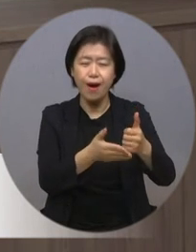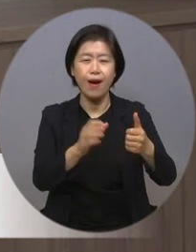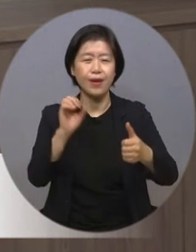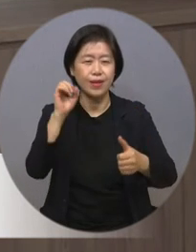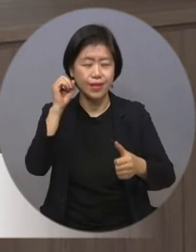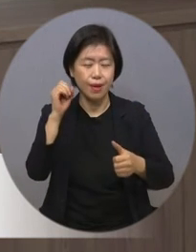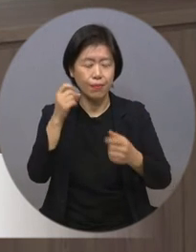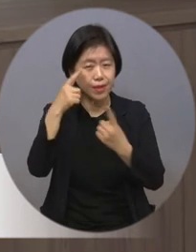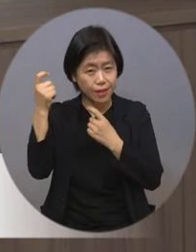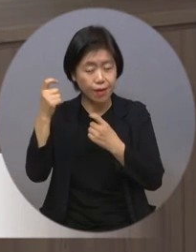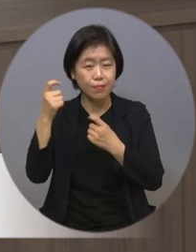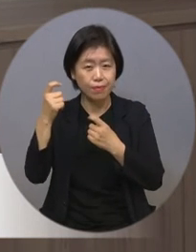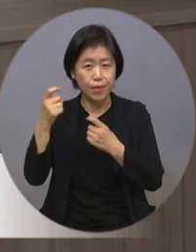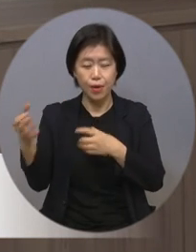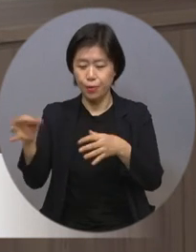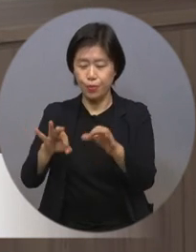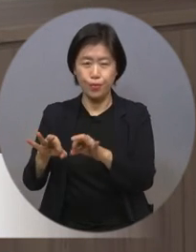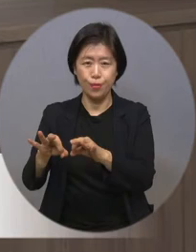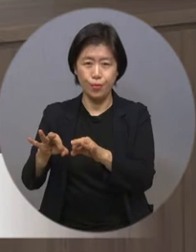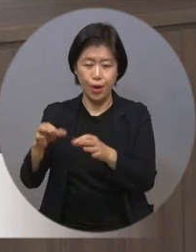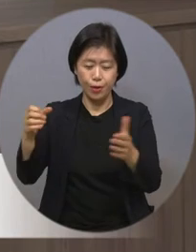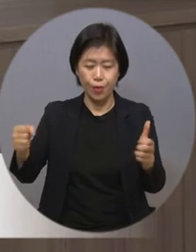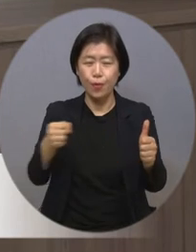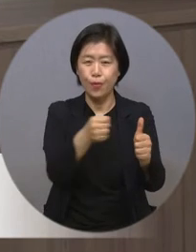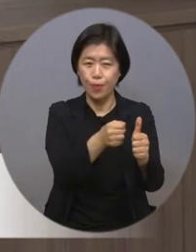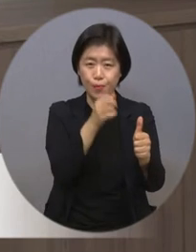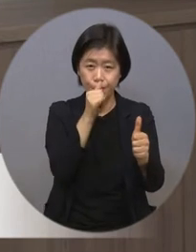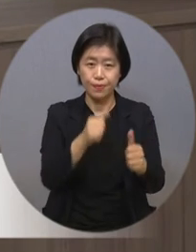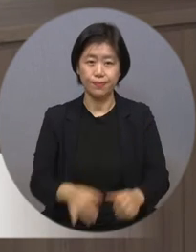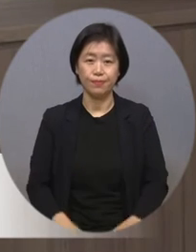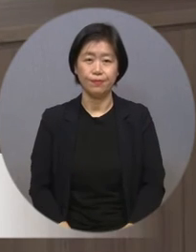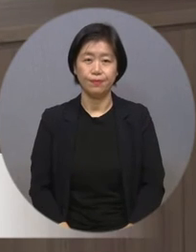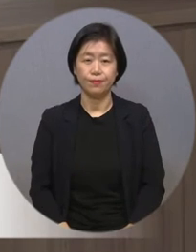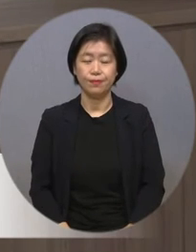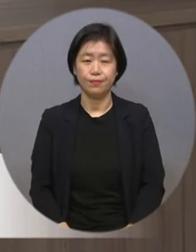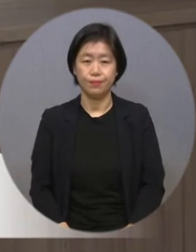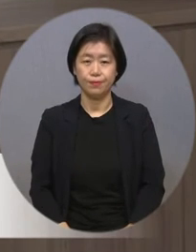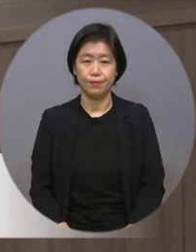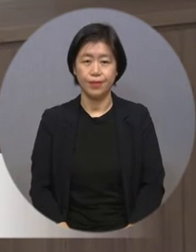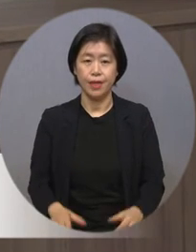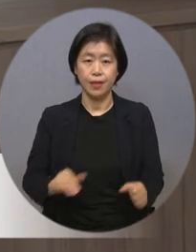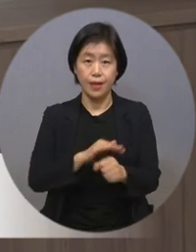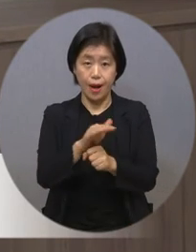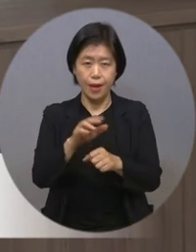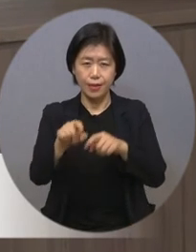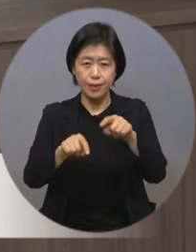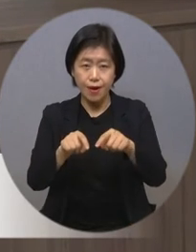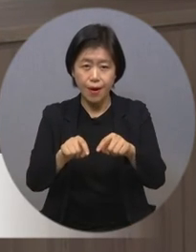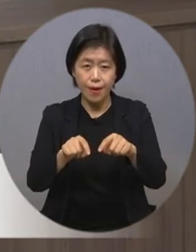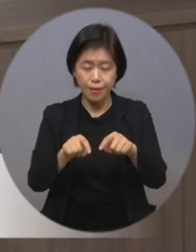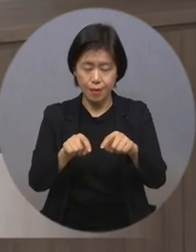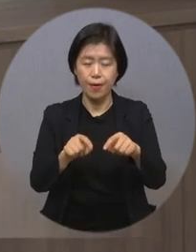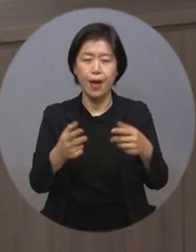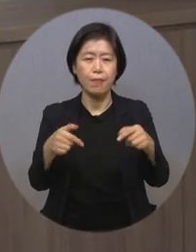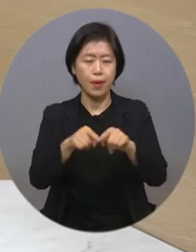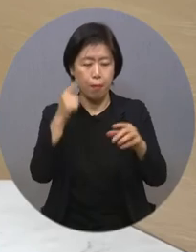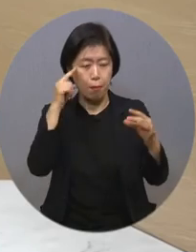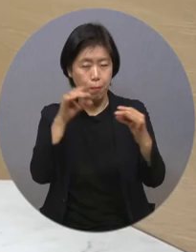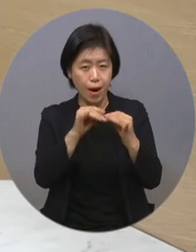기금을 엄홍길 휴먼재단에 기부하게 되었습니다. 사랑 실천의 뜻을 함께하게 되어